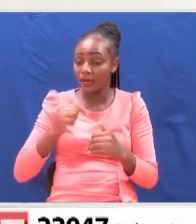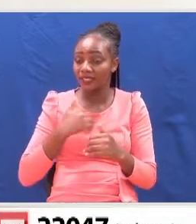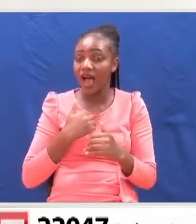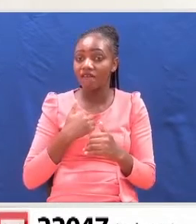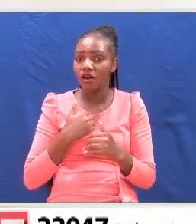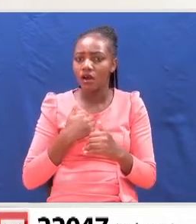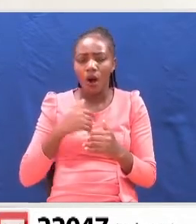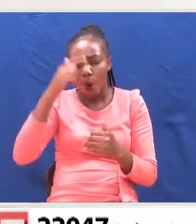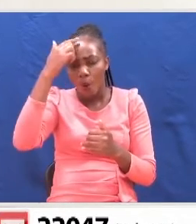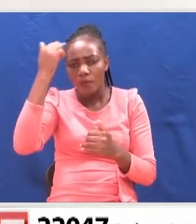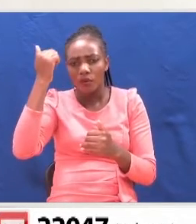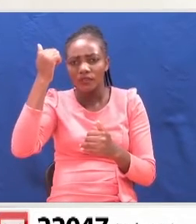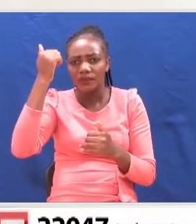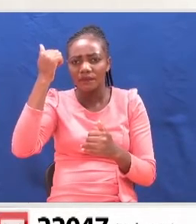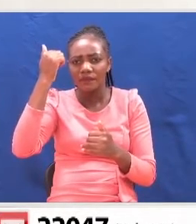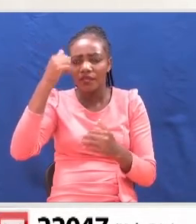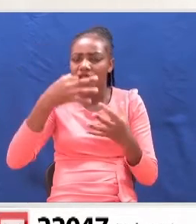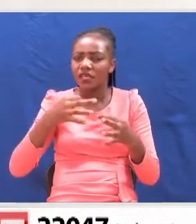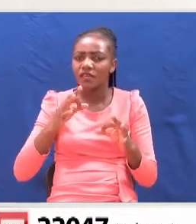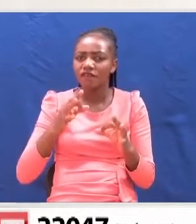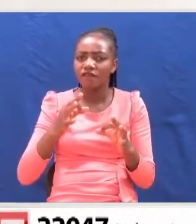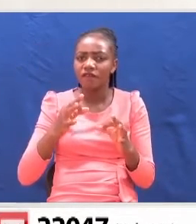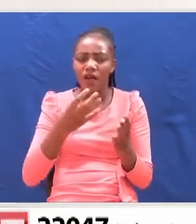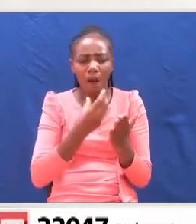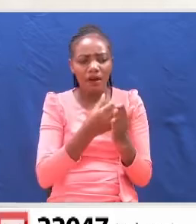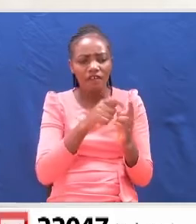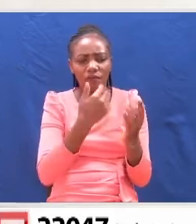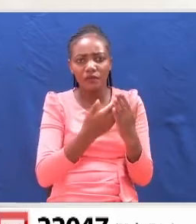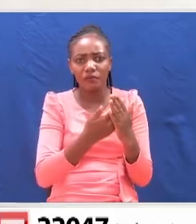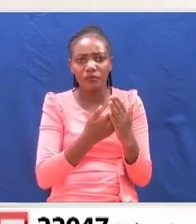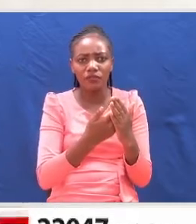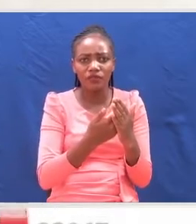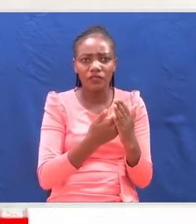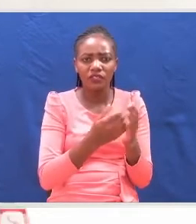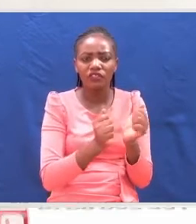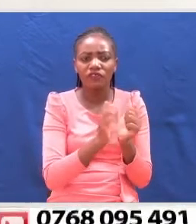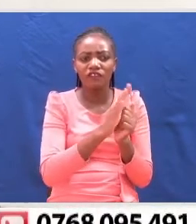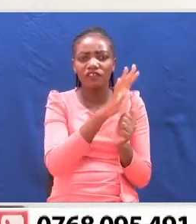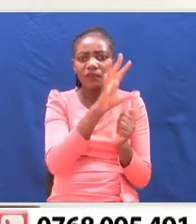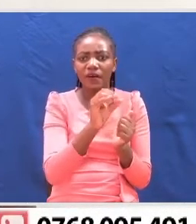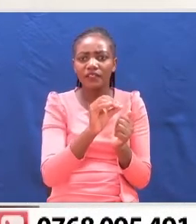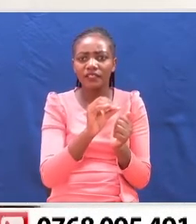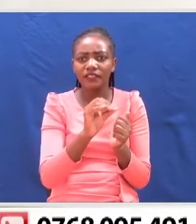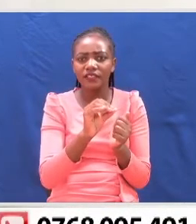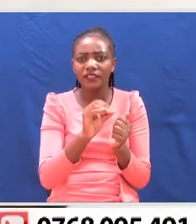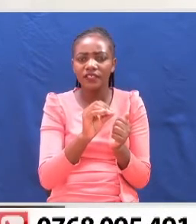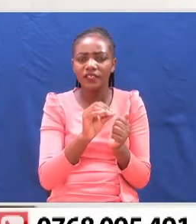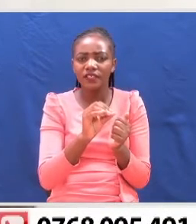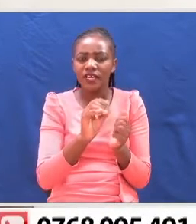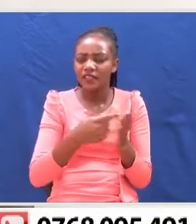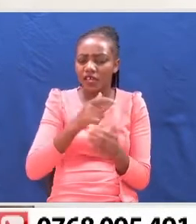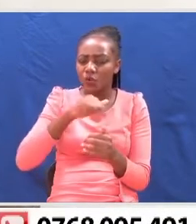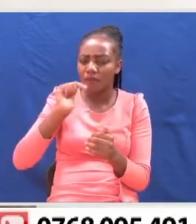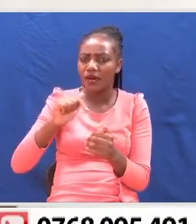Kwa sababu kama pesa nyingi zitaenda tuseme vile wamependekeza 35% ya inaenda kati kwenye counties, lazima tuwe